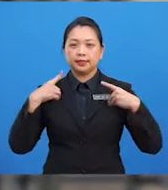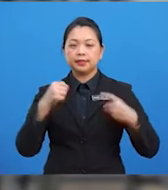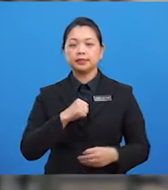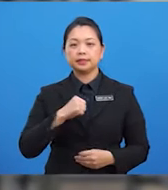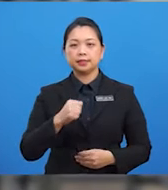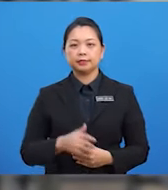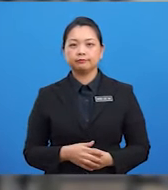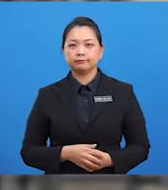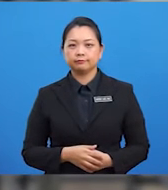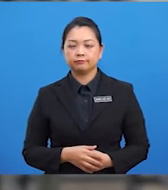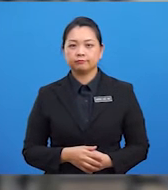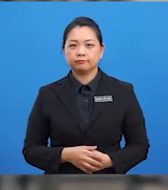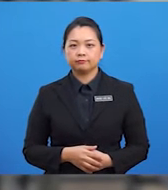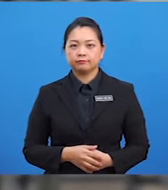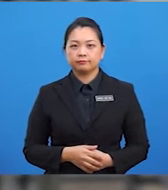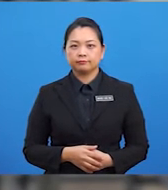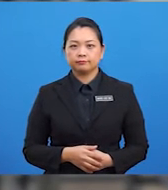sendiri.